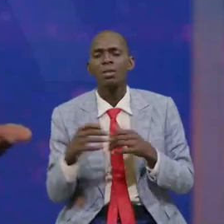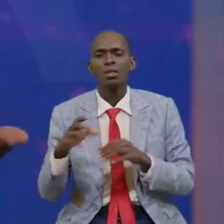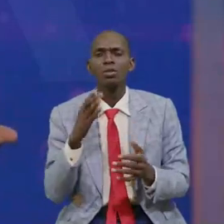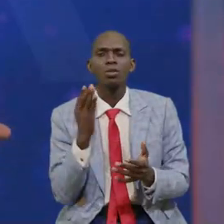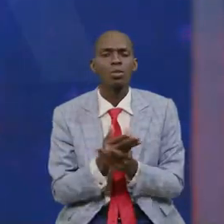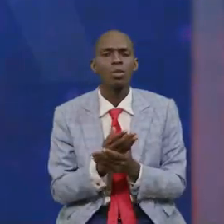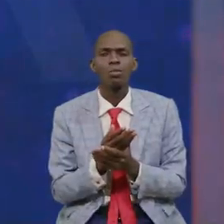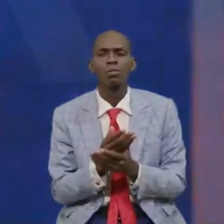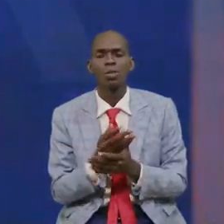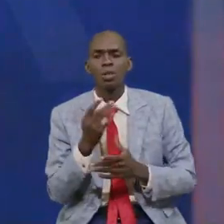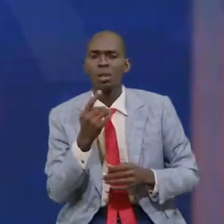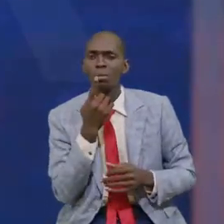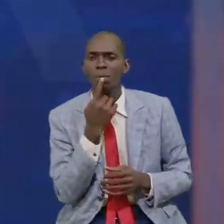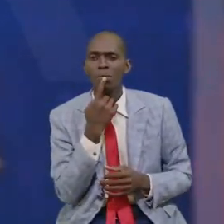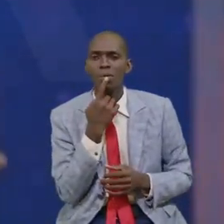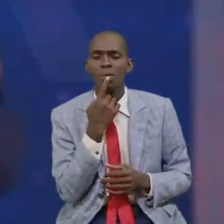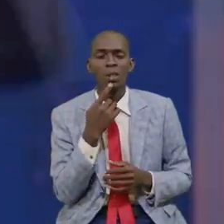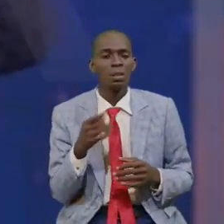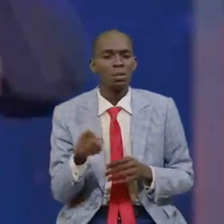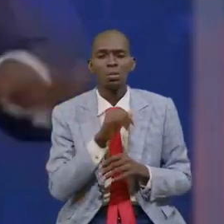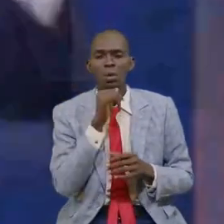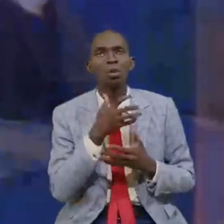comment-ils fermer les gueules?